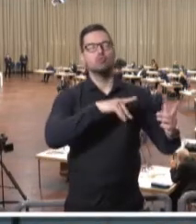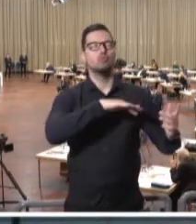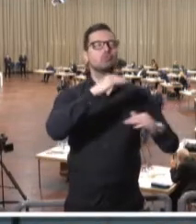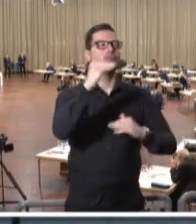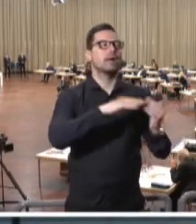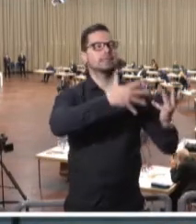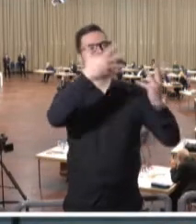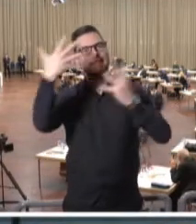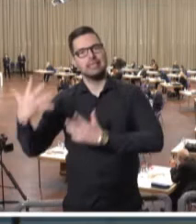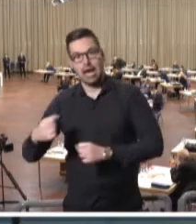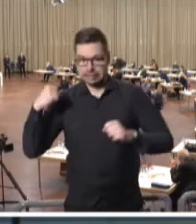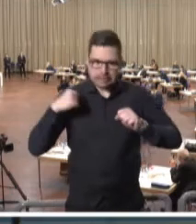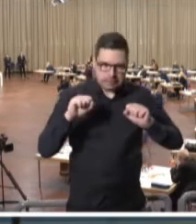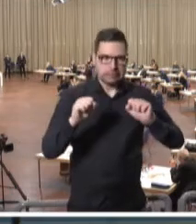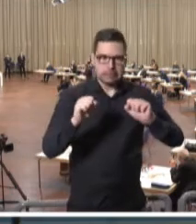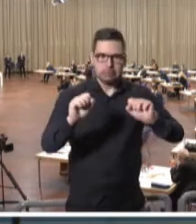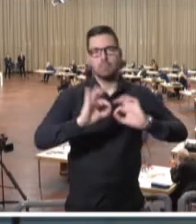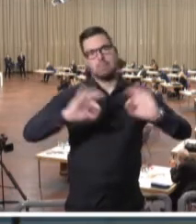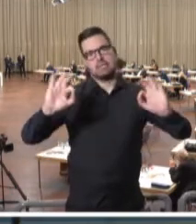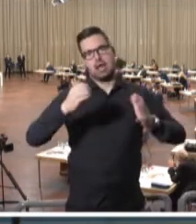Arbeit für bessere Löhne